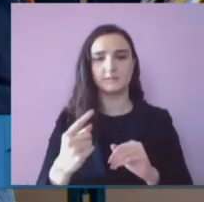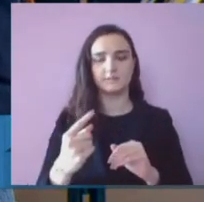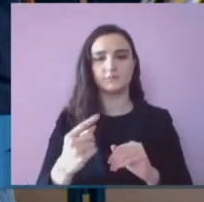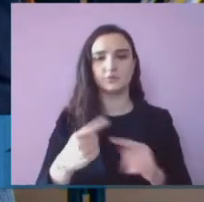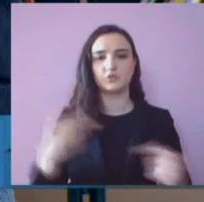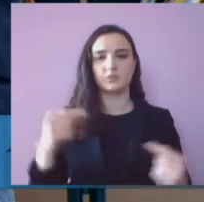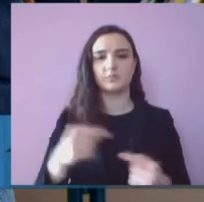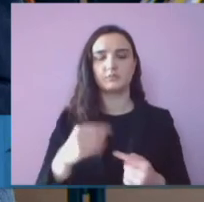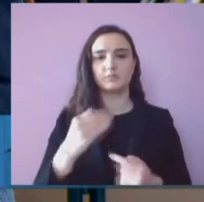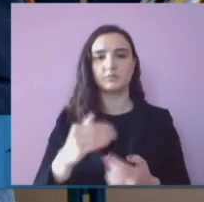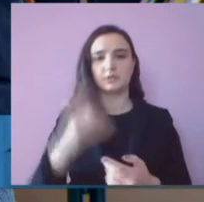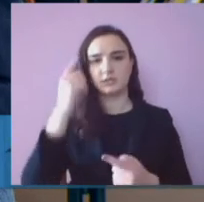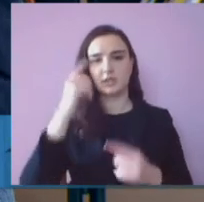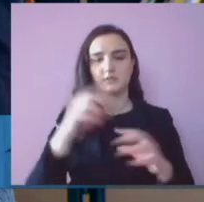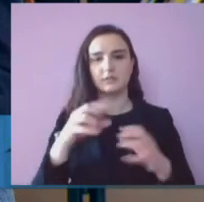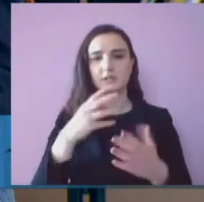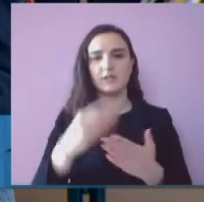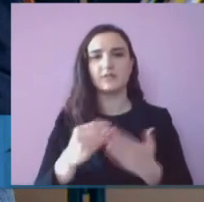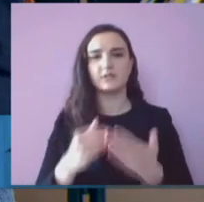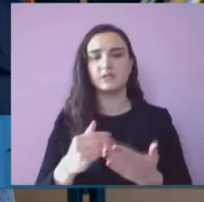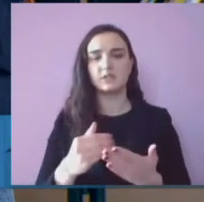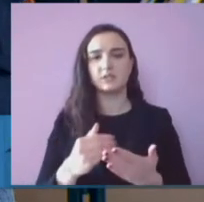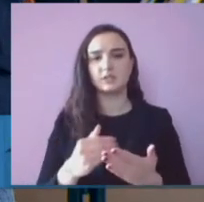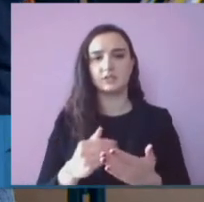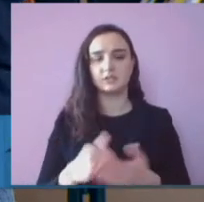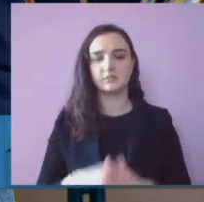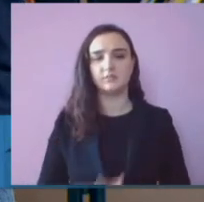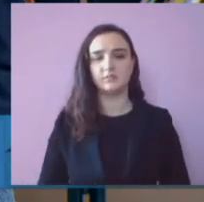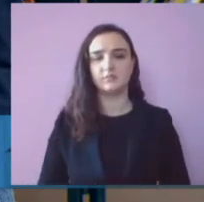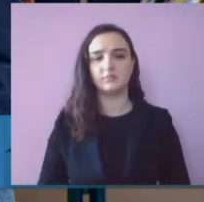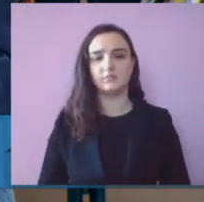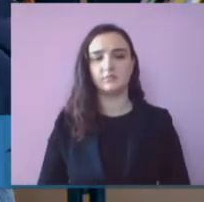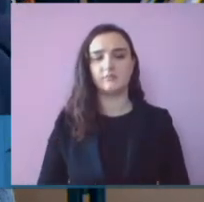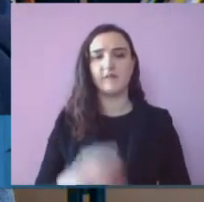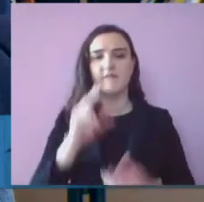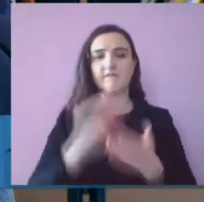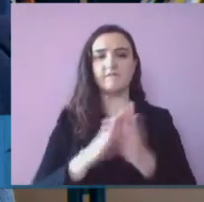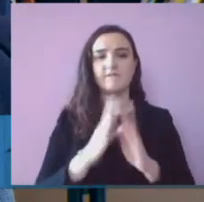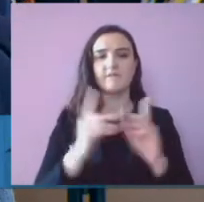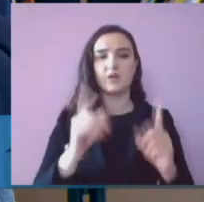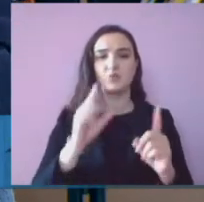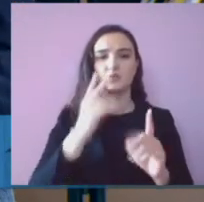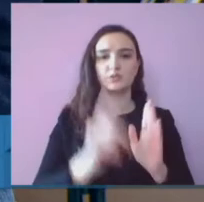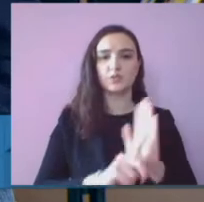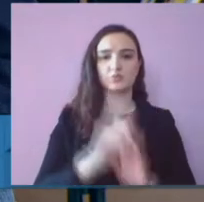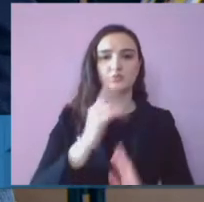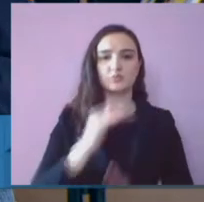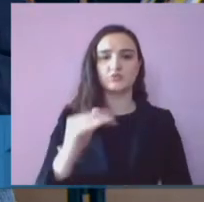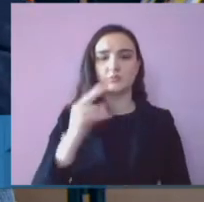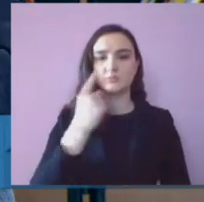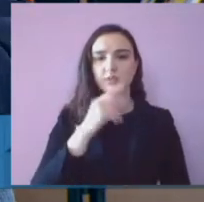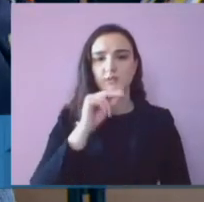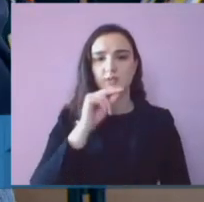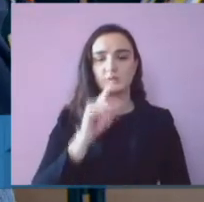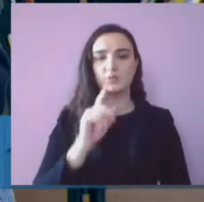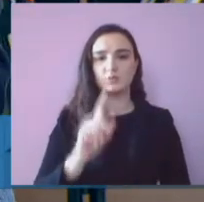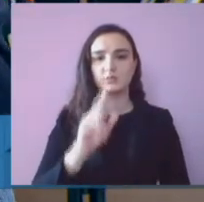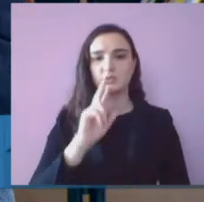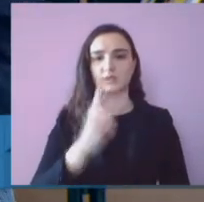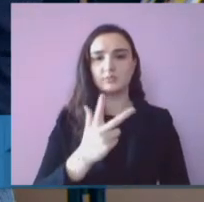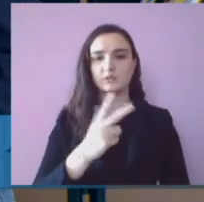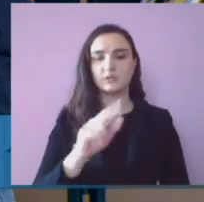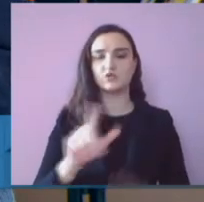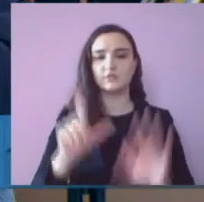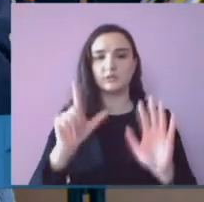მას თავისი არასტაბილური ვადები აქვს, როდის უნდა დაიწყოს ბავშვა მეტყველება, თუმცა 3 წლის და 7